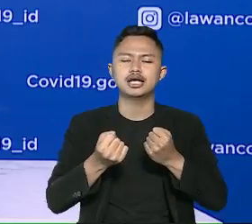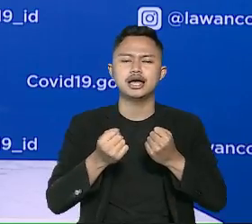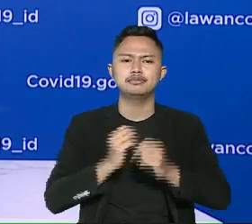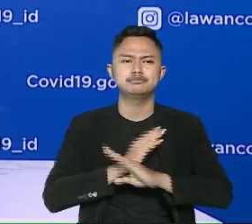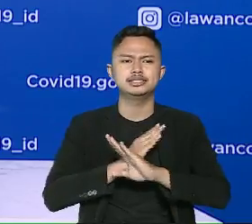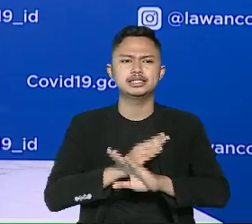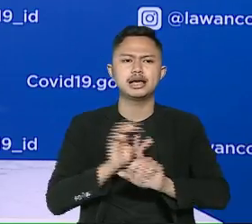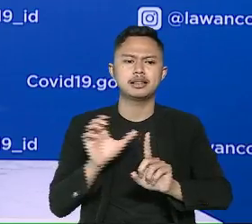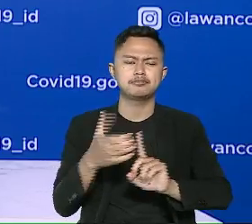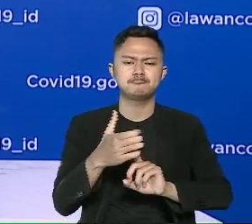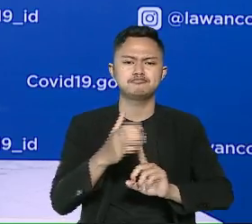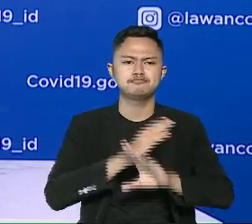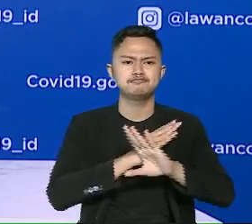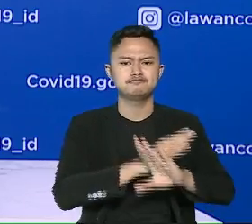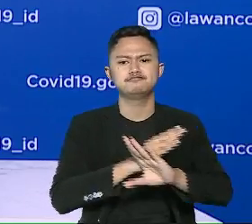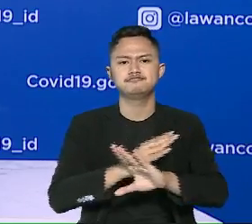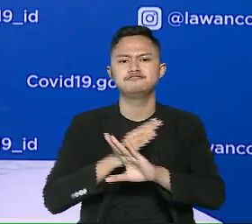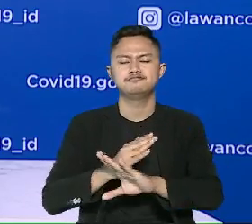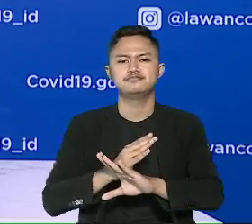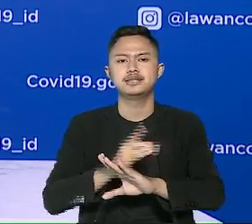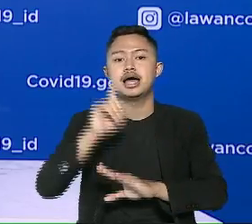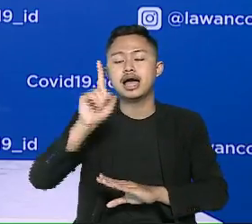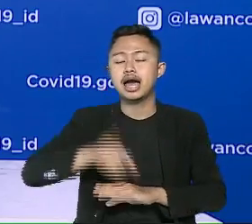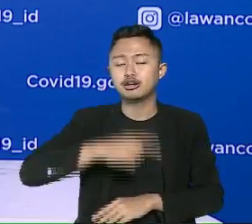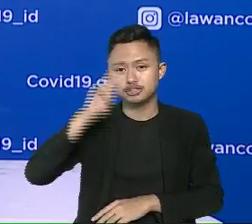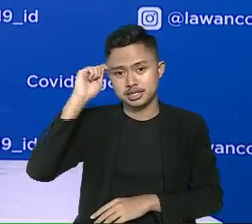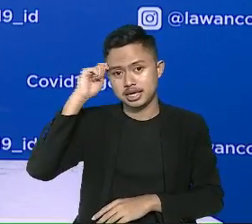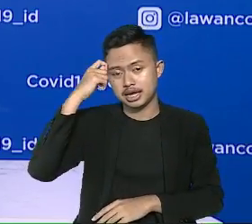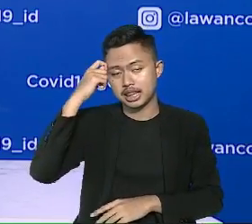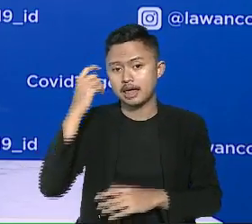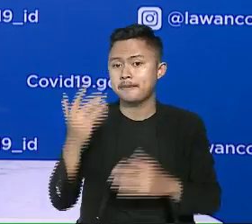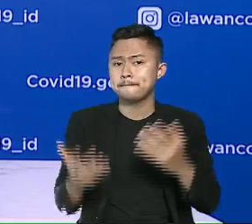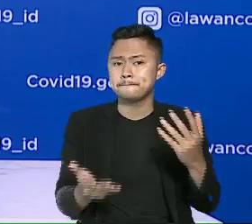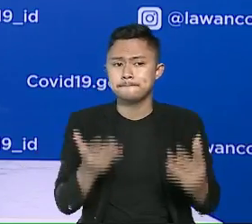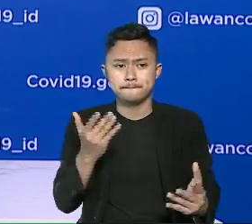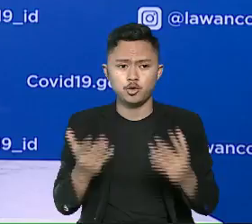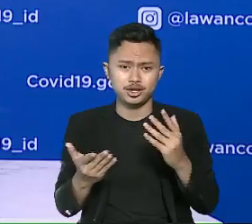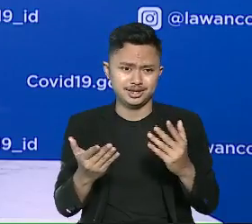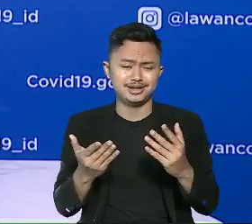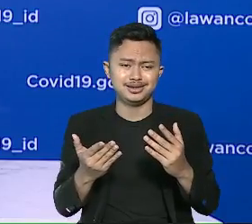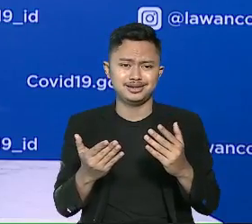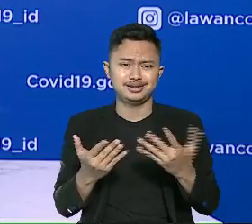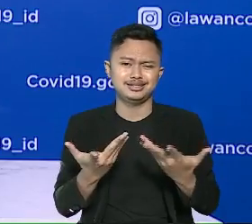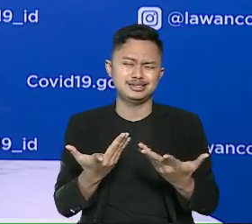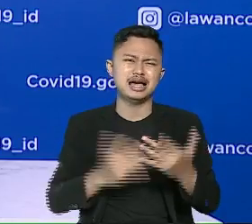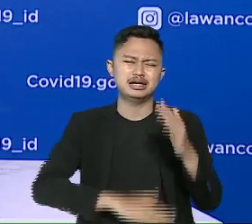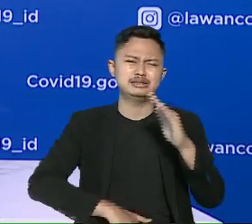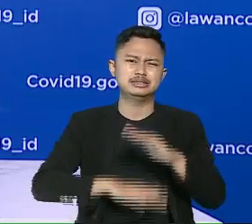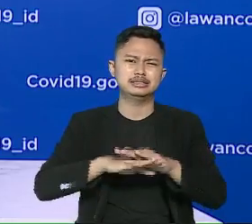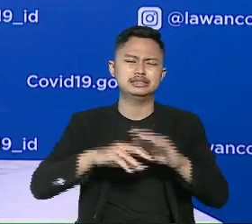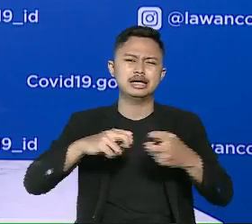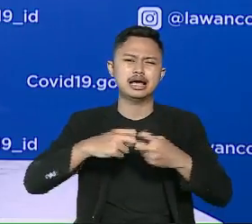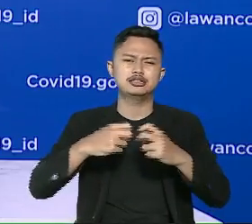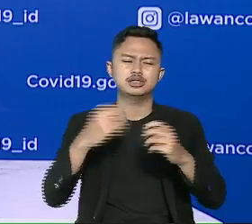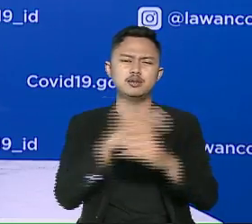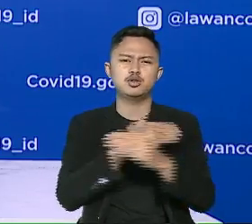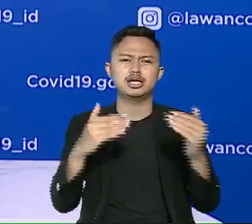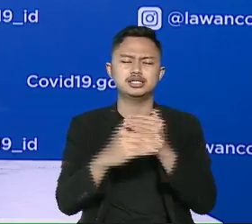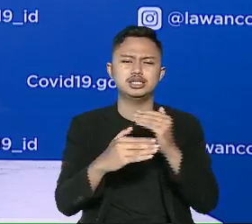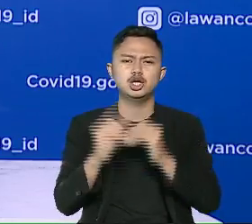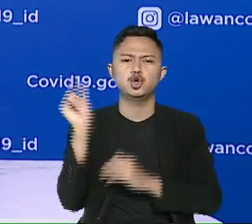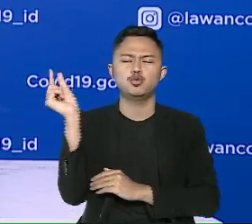lainnya selain screening. Perlu diingat bahwa walaupun terjadi peningkatan kapasitas khususnya di transportasi